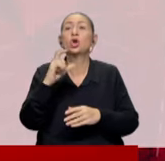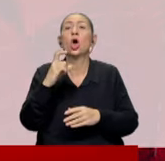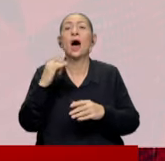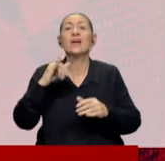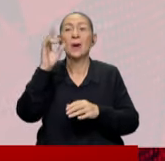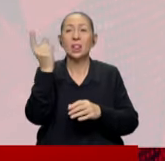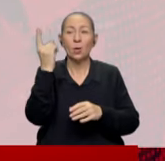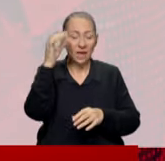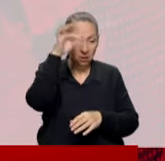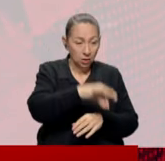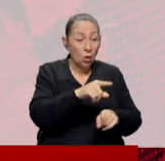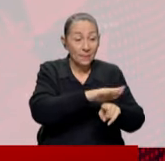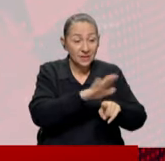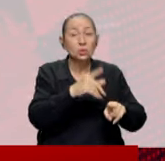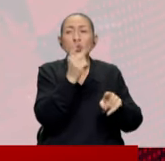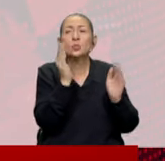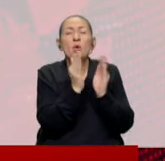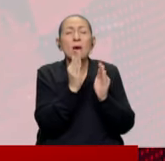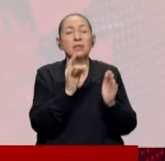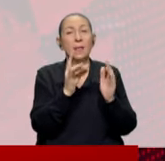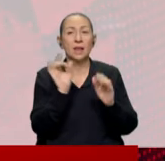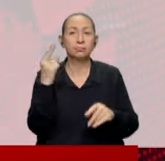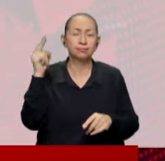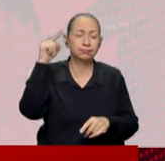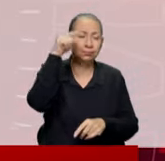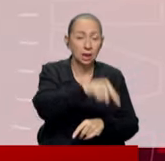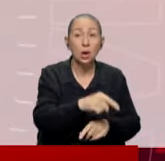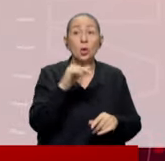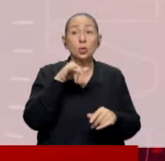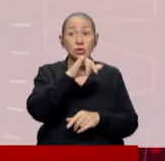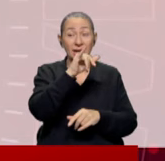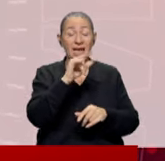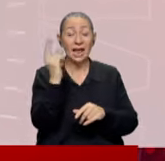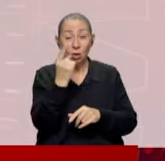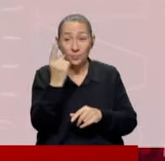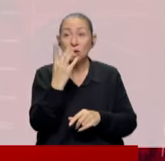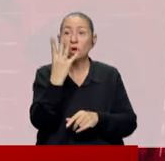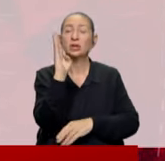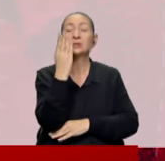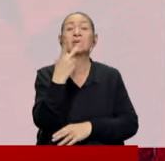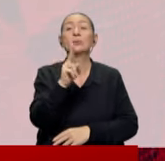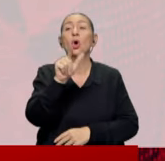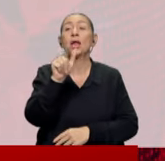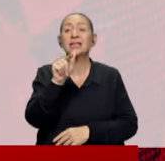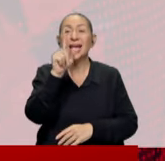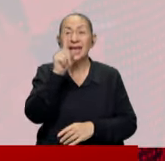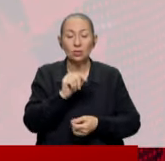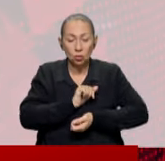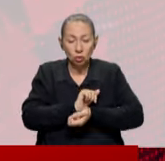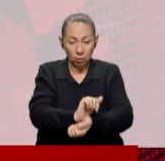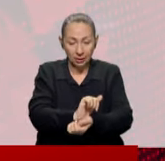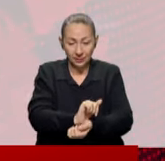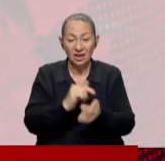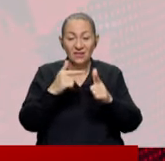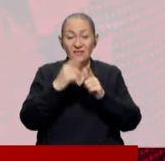Havaalanı'na helikopterle, oradan da küçük bir uçakla Diyarbakır'a götürüldüm. Uçakla helikopter de 4 Kasım 2016'da ilk